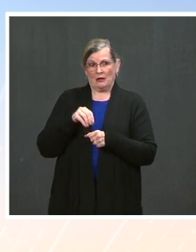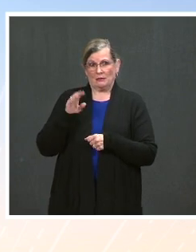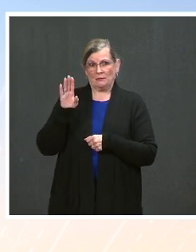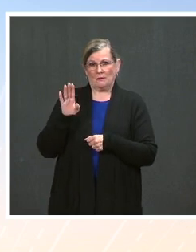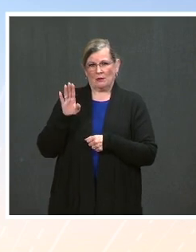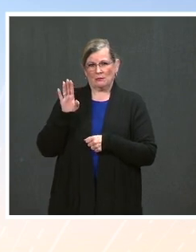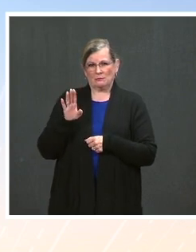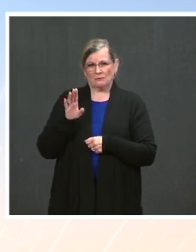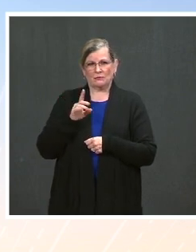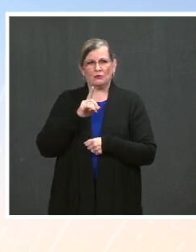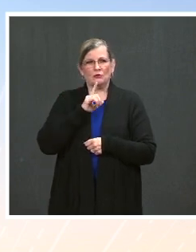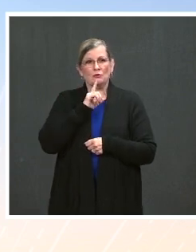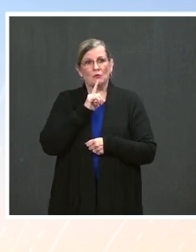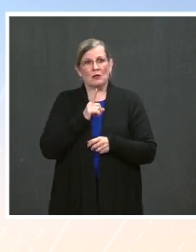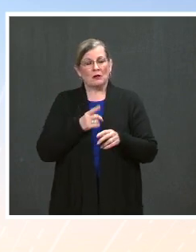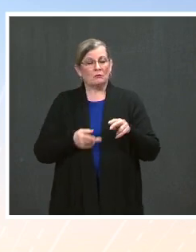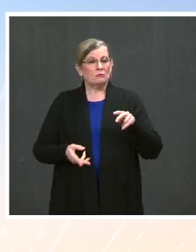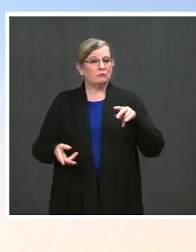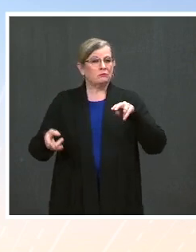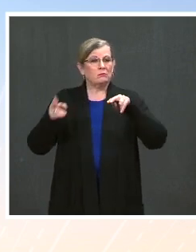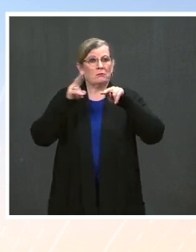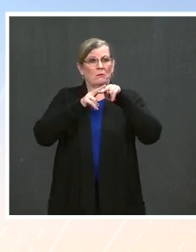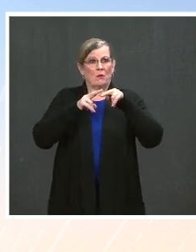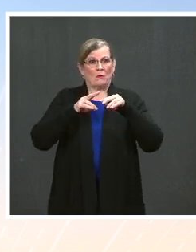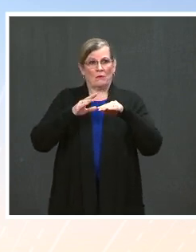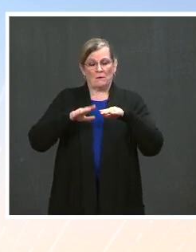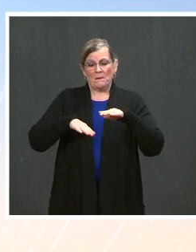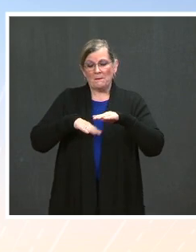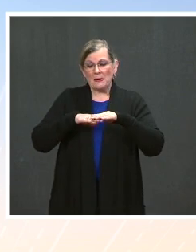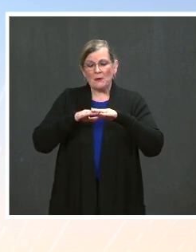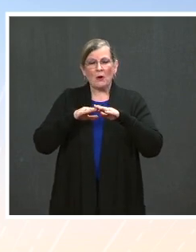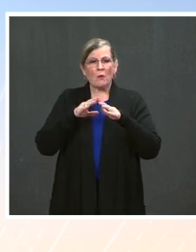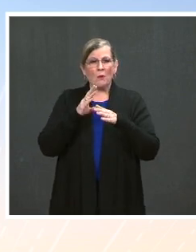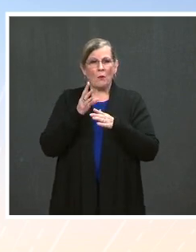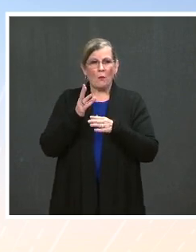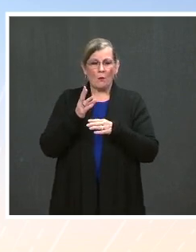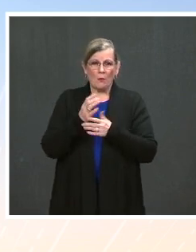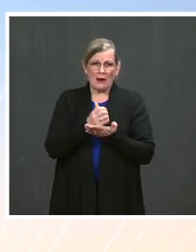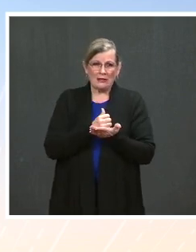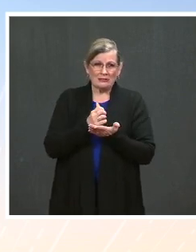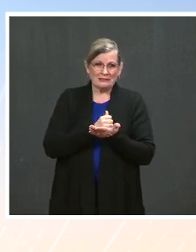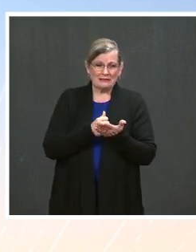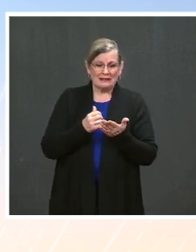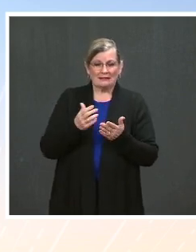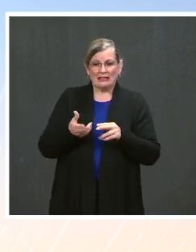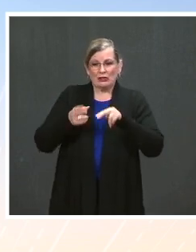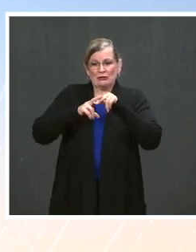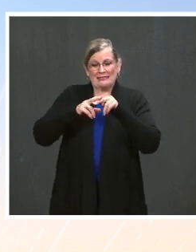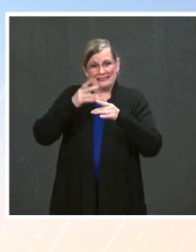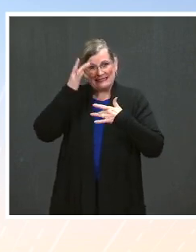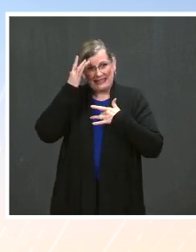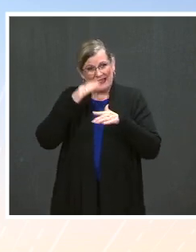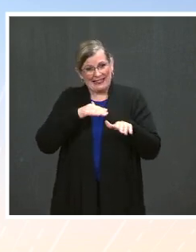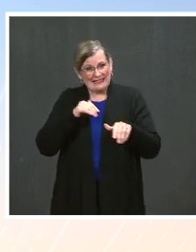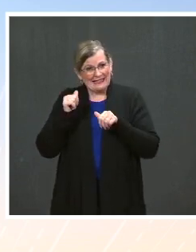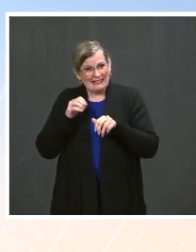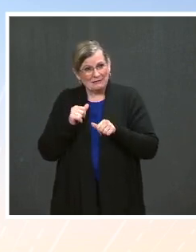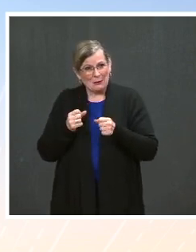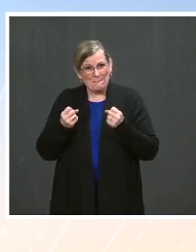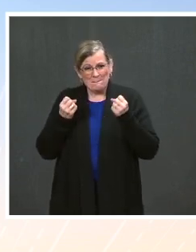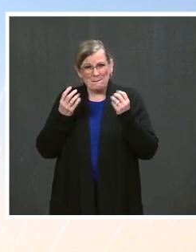ülkeden mevkidaşıyla Ukrayna konusunda görüşme yaptığını belirten sen buraya geldim sağlamaya devam